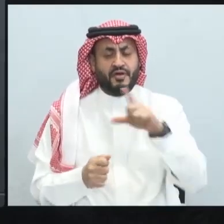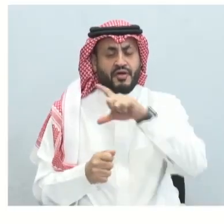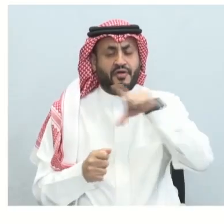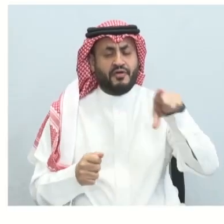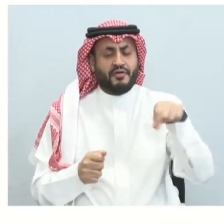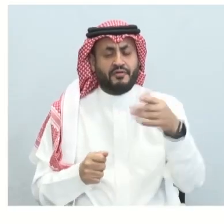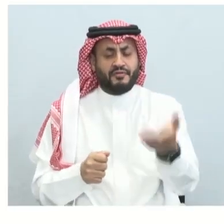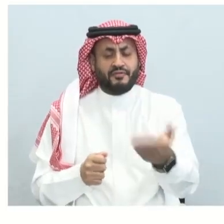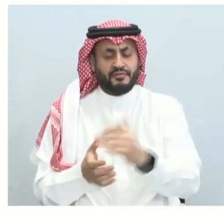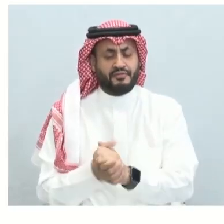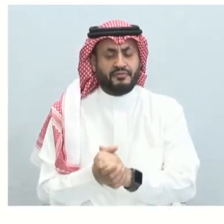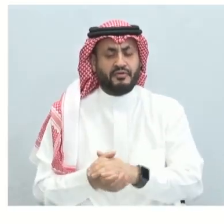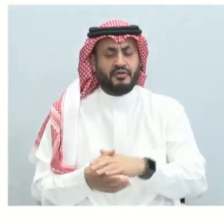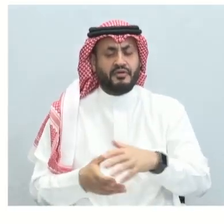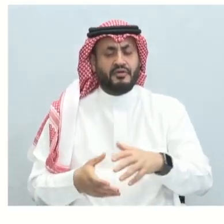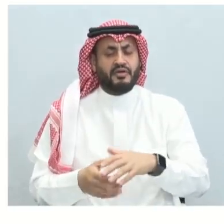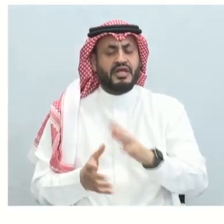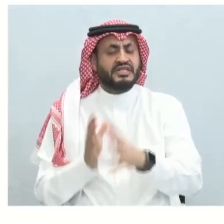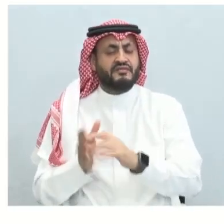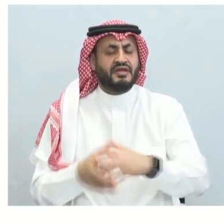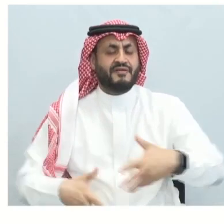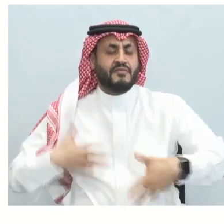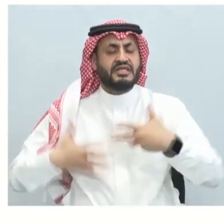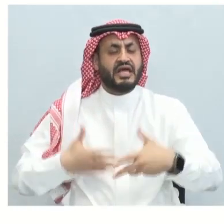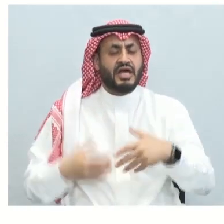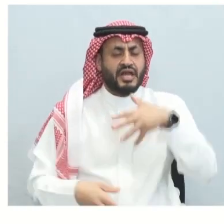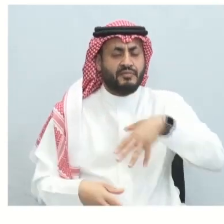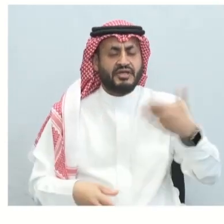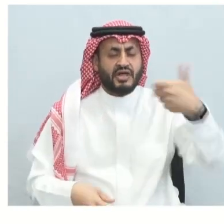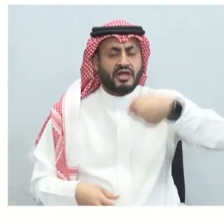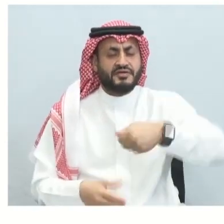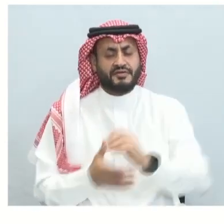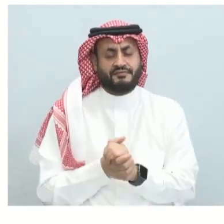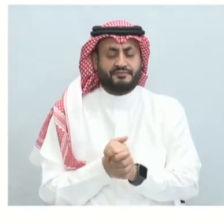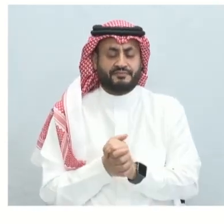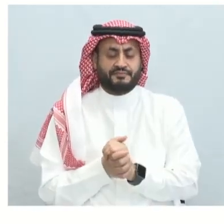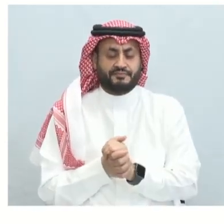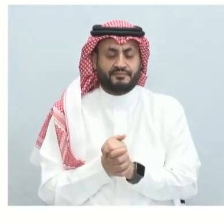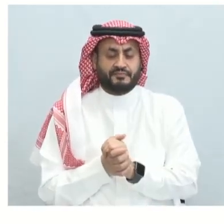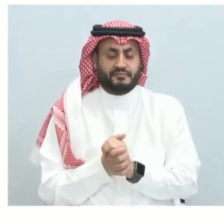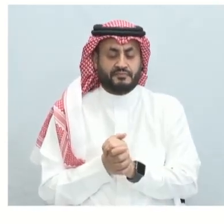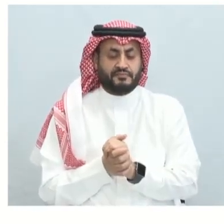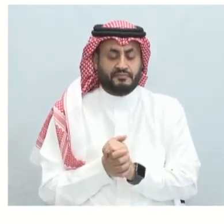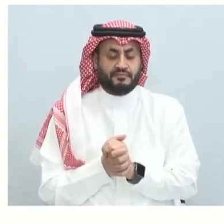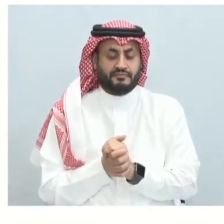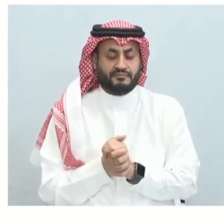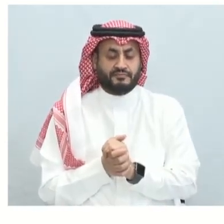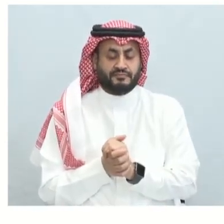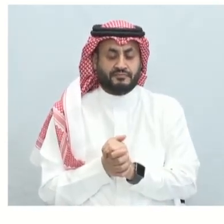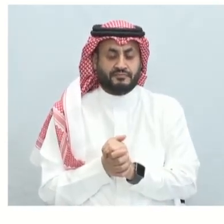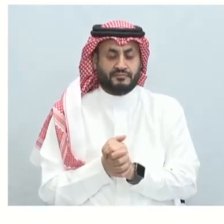بعنوان صفه مزاح النبي صلى الله عليه وسلم صفه مزاح النبي صلى الله عليه